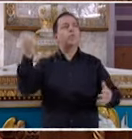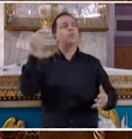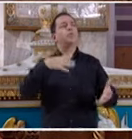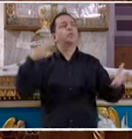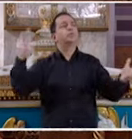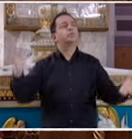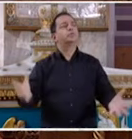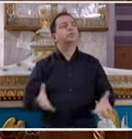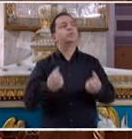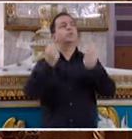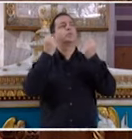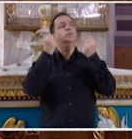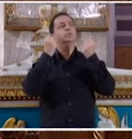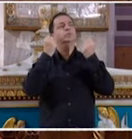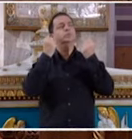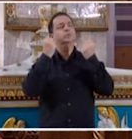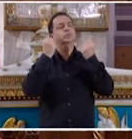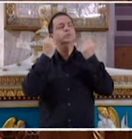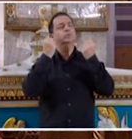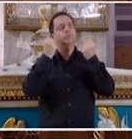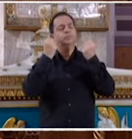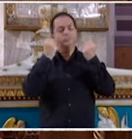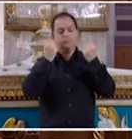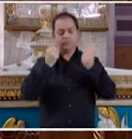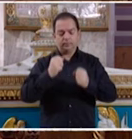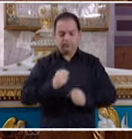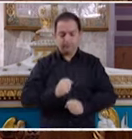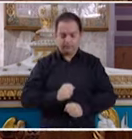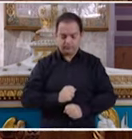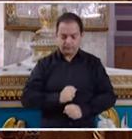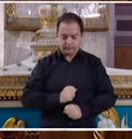σωθήνε τας ψυχάς